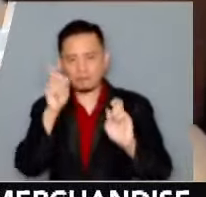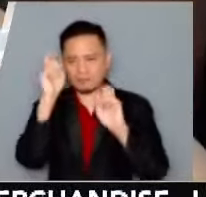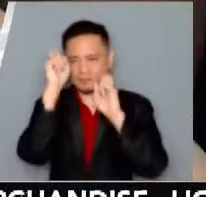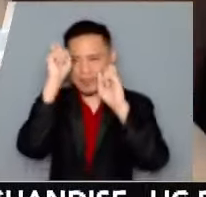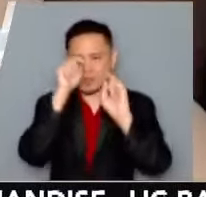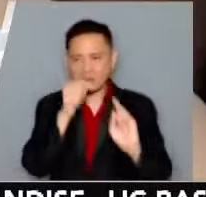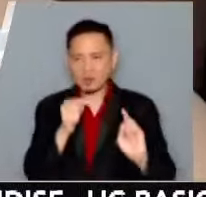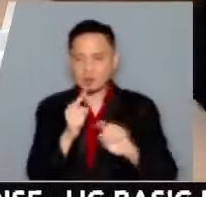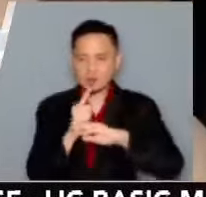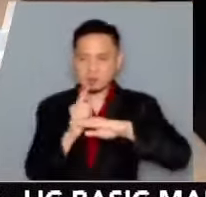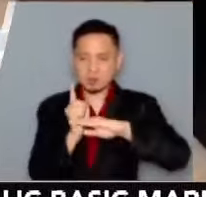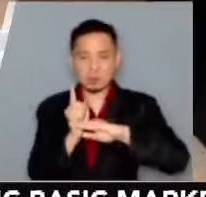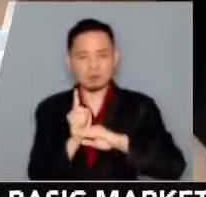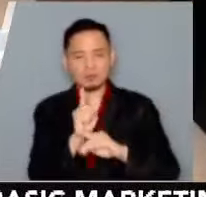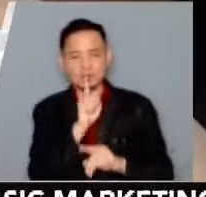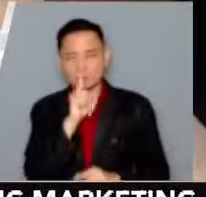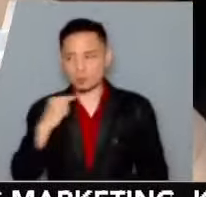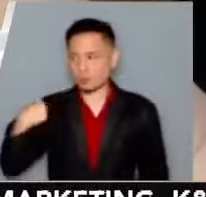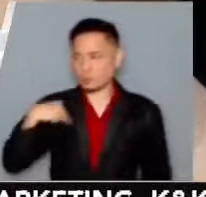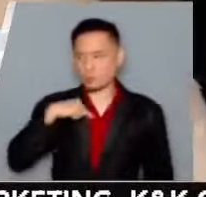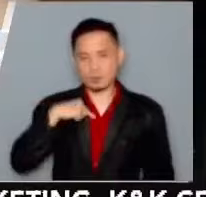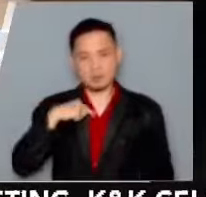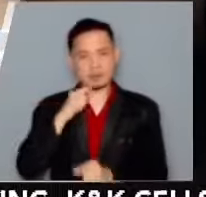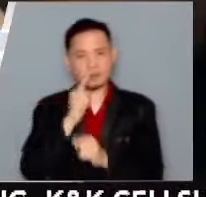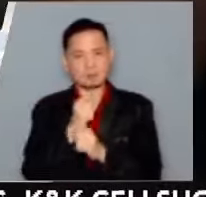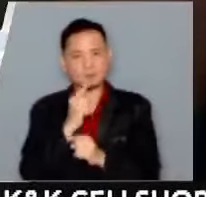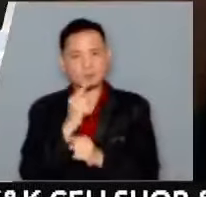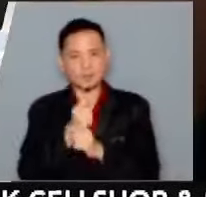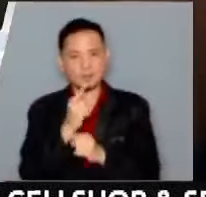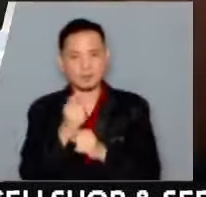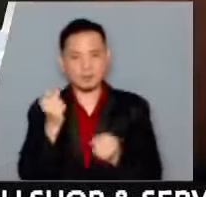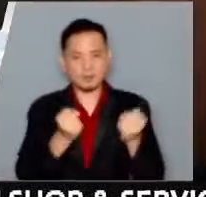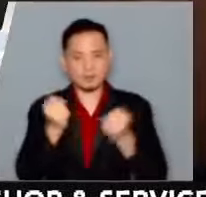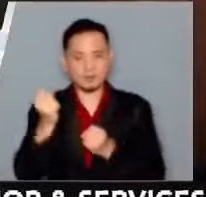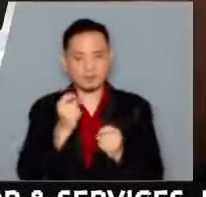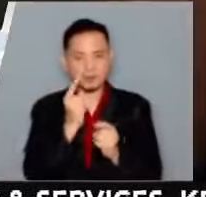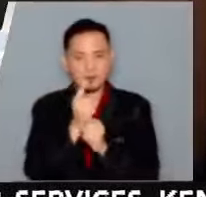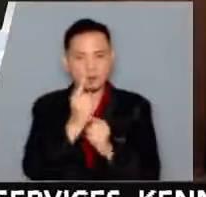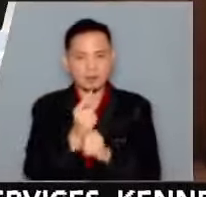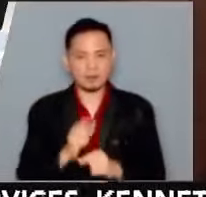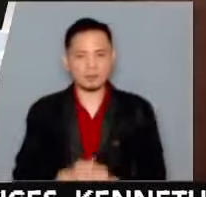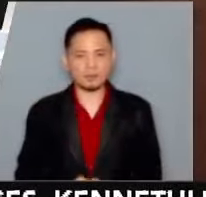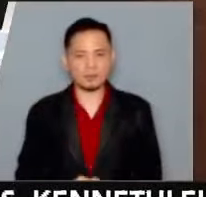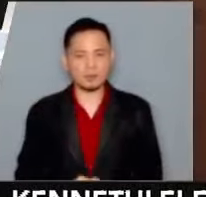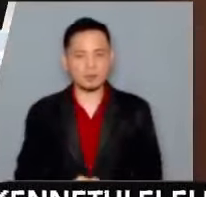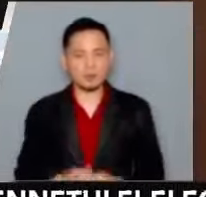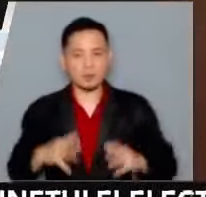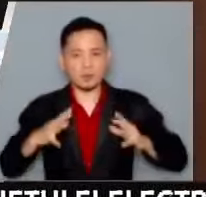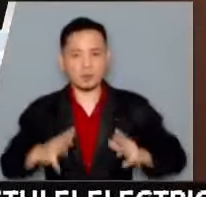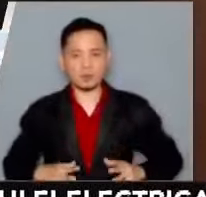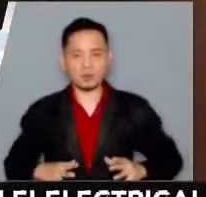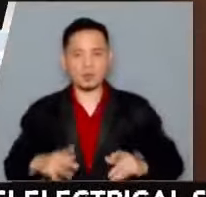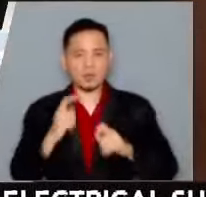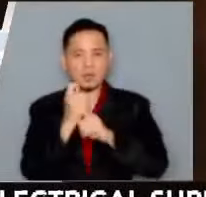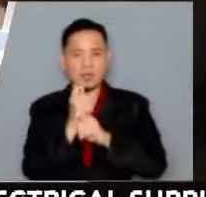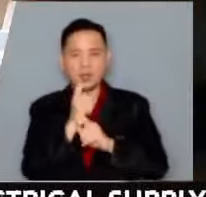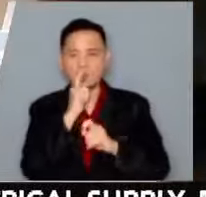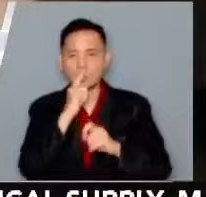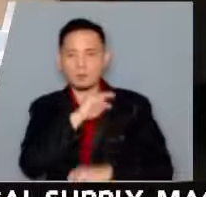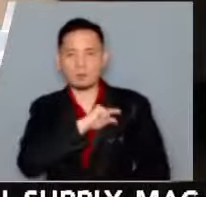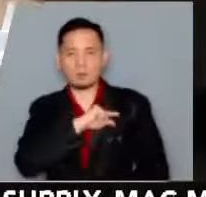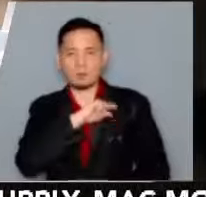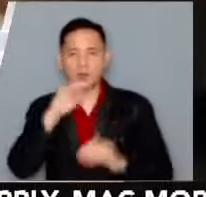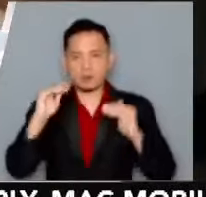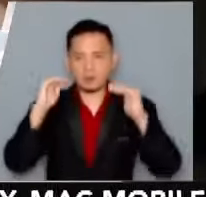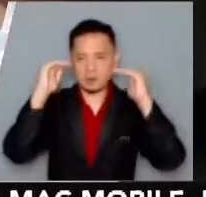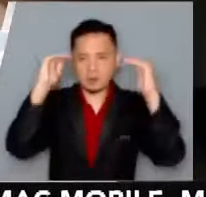kami. Tapos, buti yung truck namin, talagang kondisyon yung preno niya sa trailer. Kaya isang apa